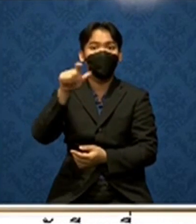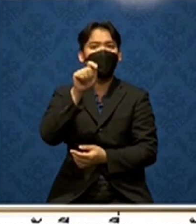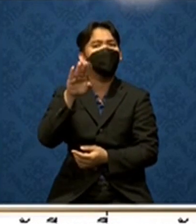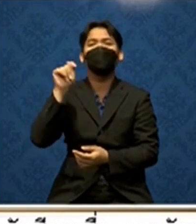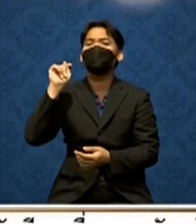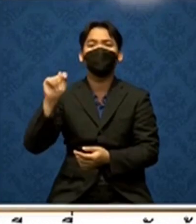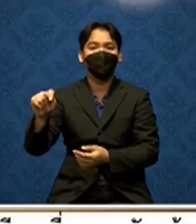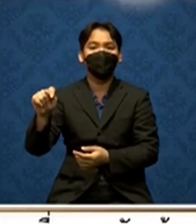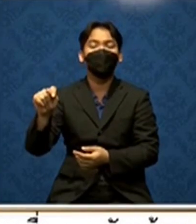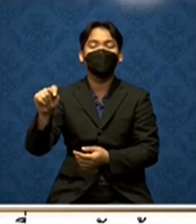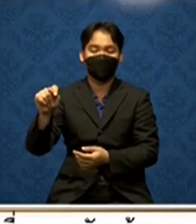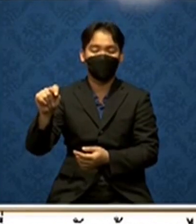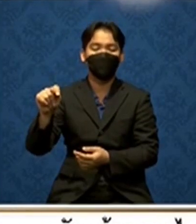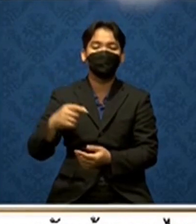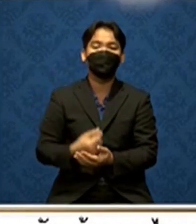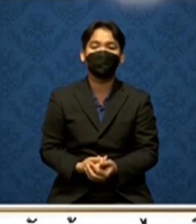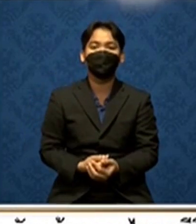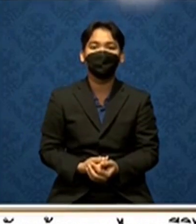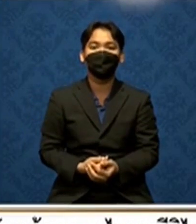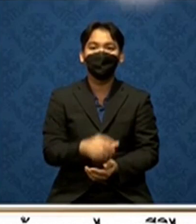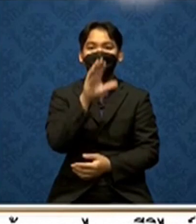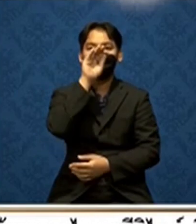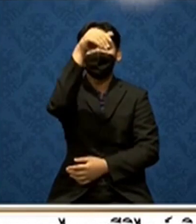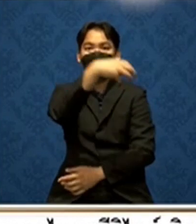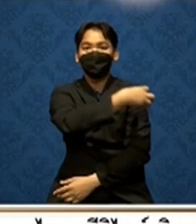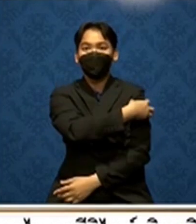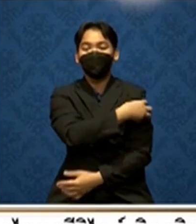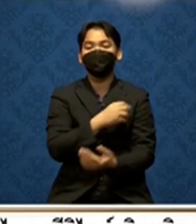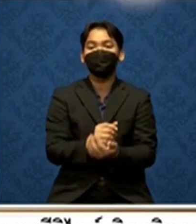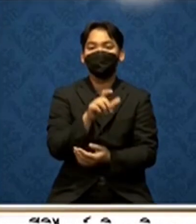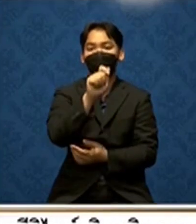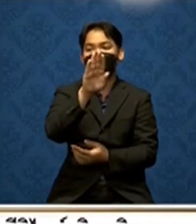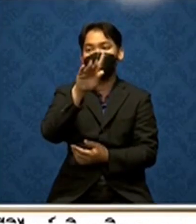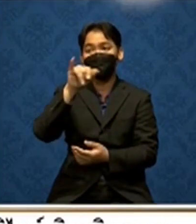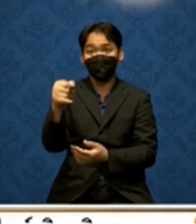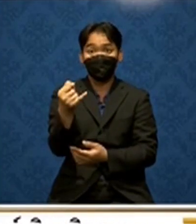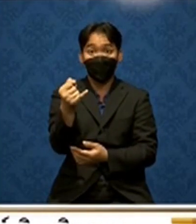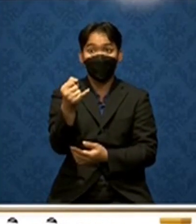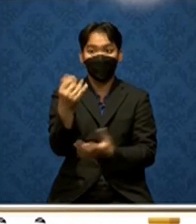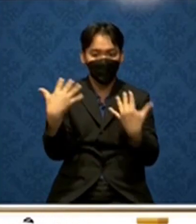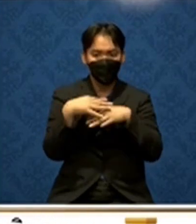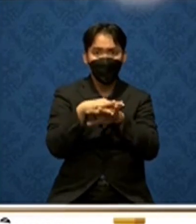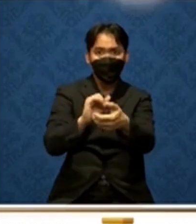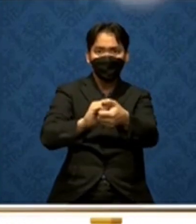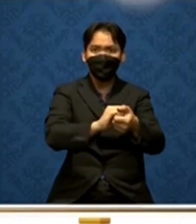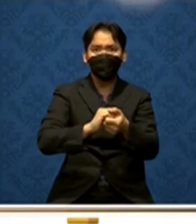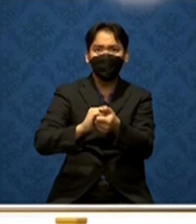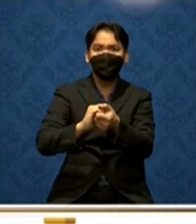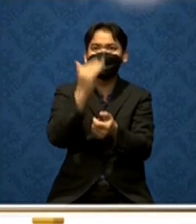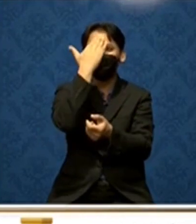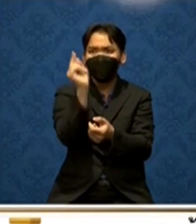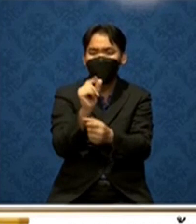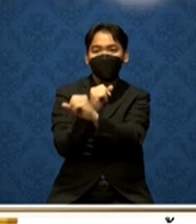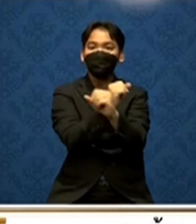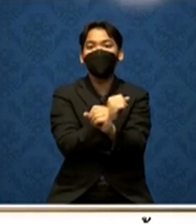เช่นอบต.เทศบาลอบจ.ในการจัดการการระบาดของโรคร้ายแร